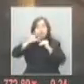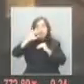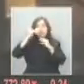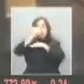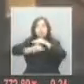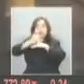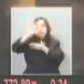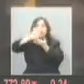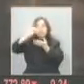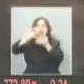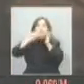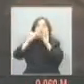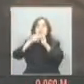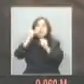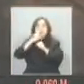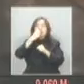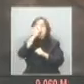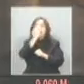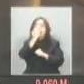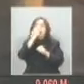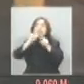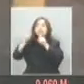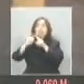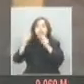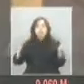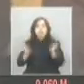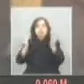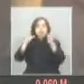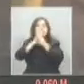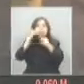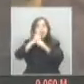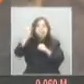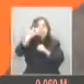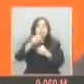พ้นที่ครอกครองของกล่มชนเผาทให้การสนบสนุนกลุมตดอาวุและกุ่มเกะการร้าย